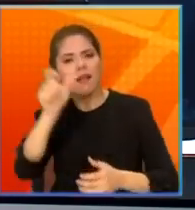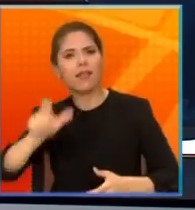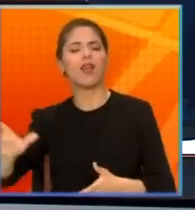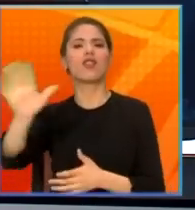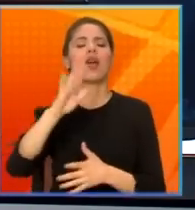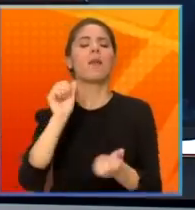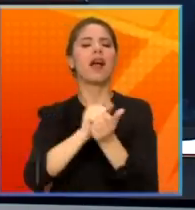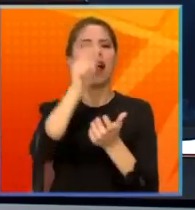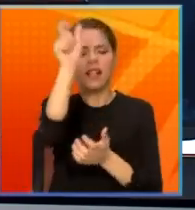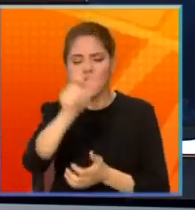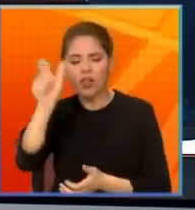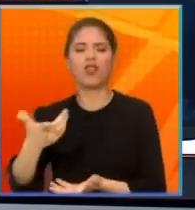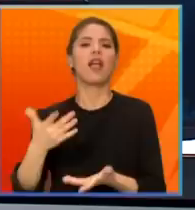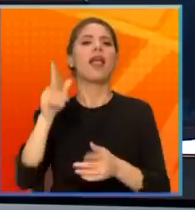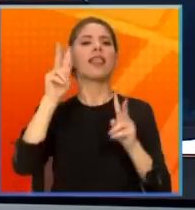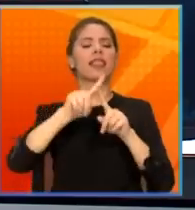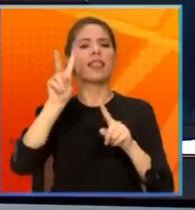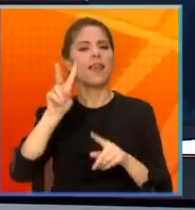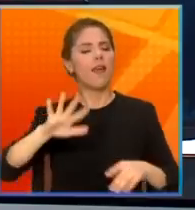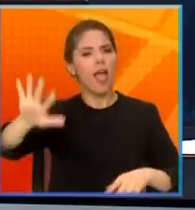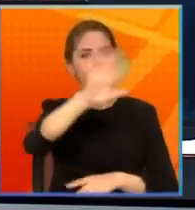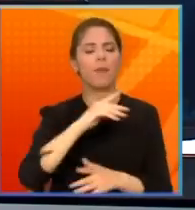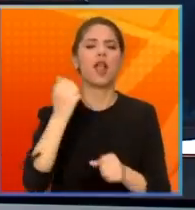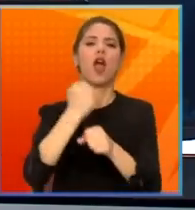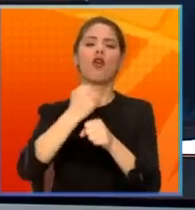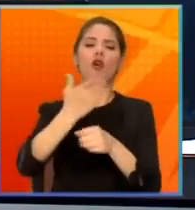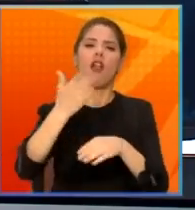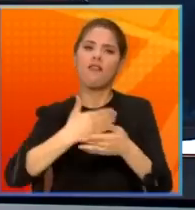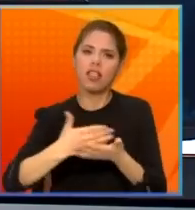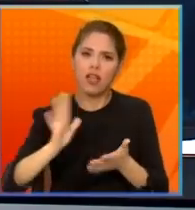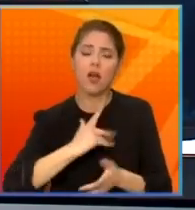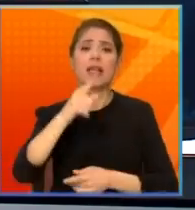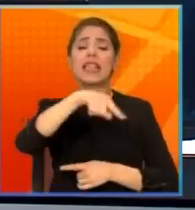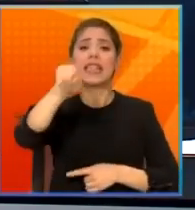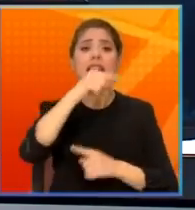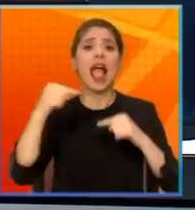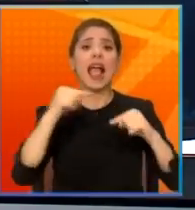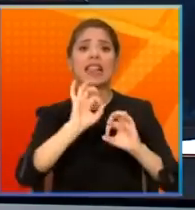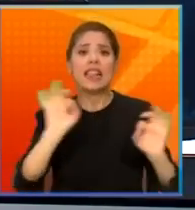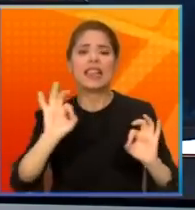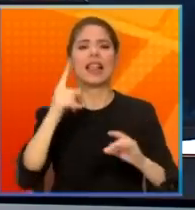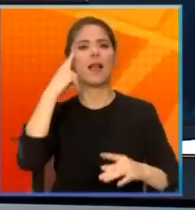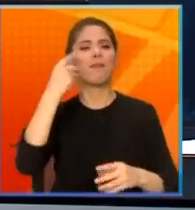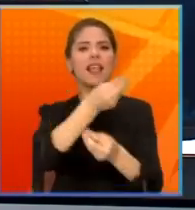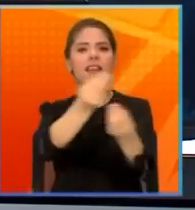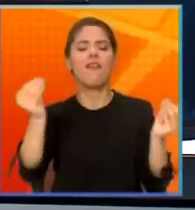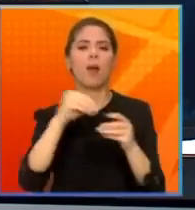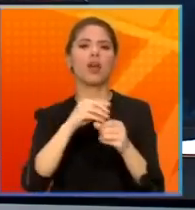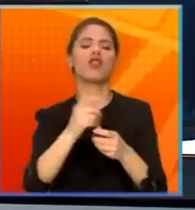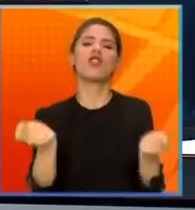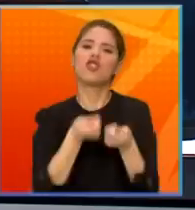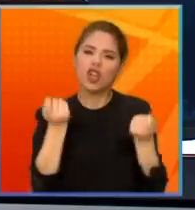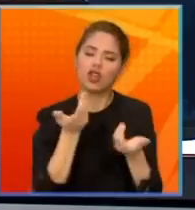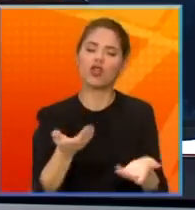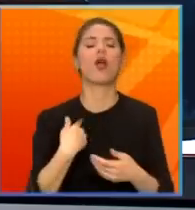tüm televizyoncular hepsi görevlerinin başındalar. Sizleri eksiksiz ve en iyi şekilde bilgilendirmek için